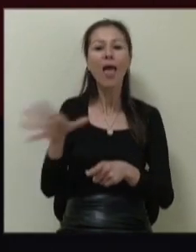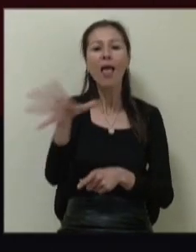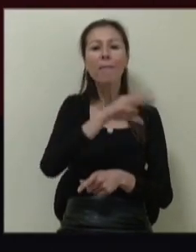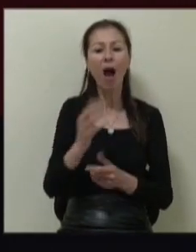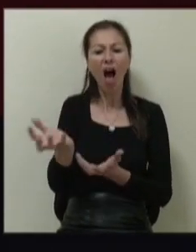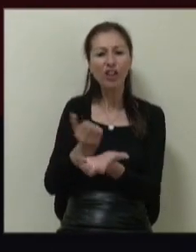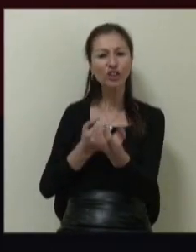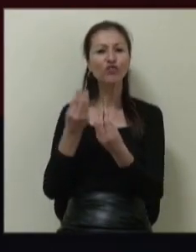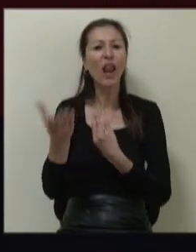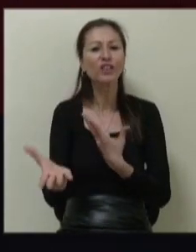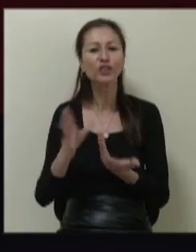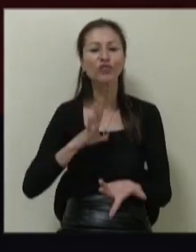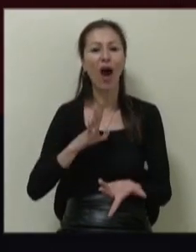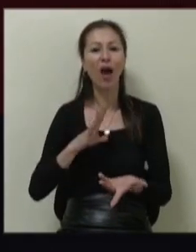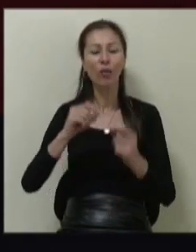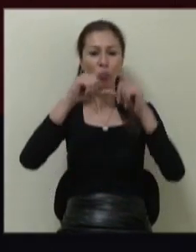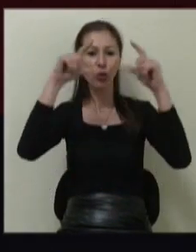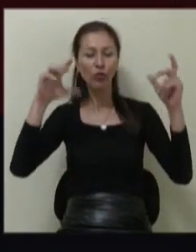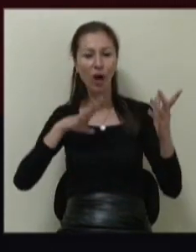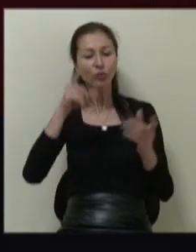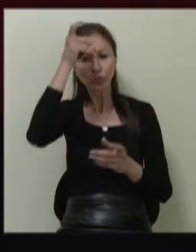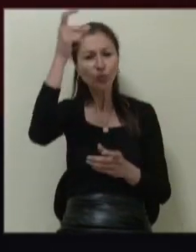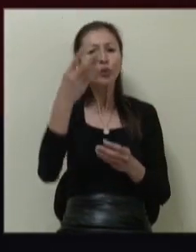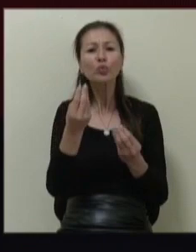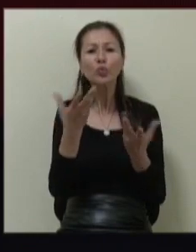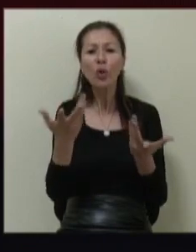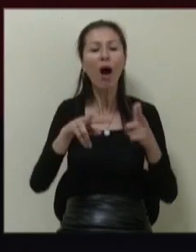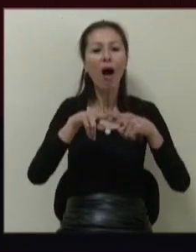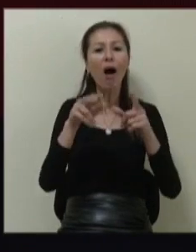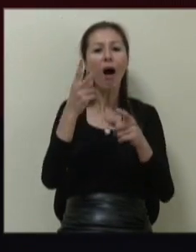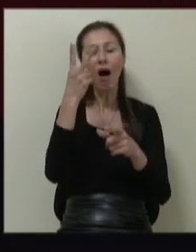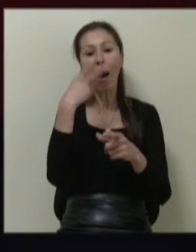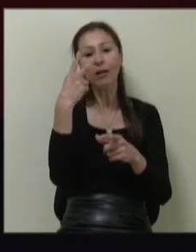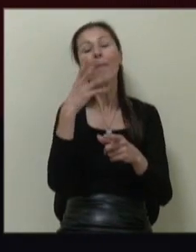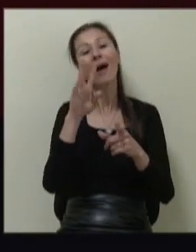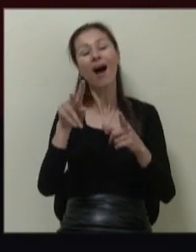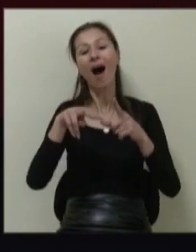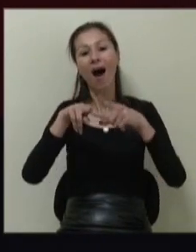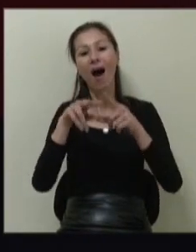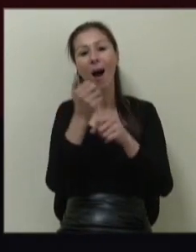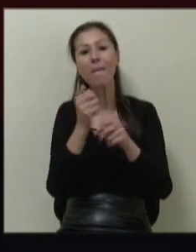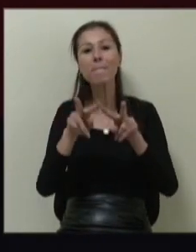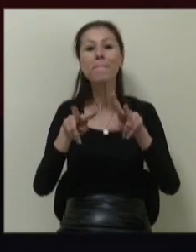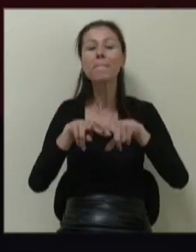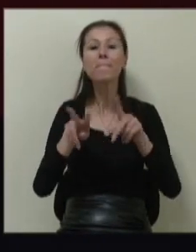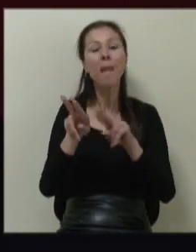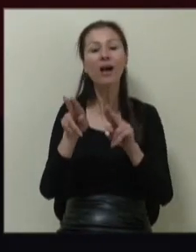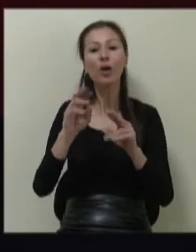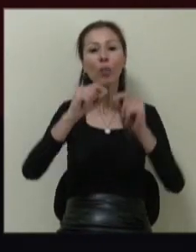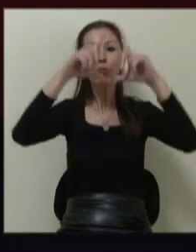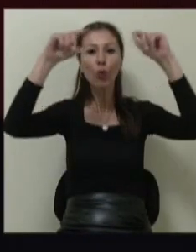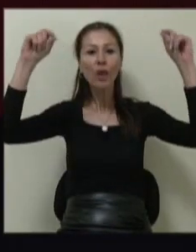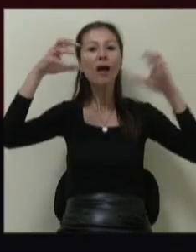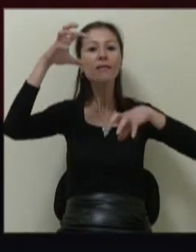yapıyor. Bulut var, ağıyor. Ya Türkçe çok enteresan bir, ağmak diye bir kelime var. Ağlamak da oradan türetilmiş. Sadece buluttan